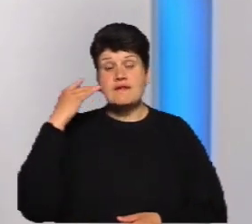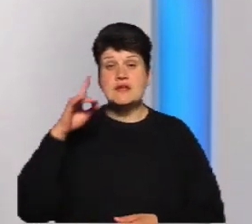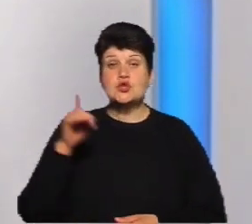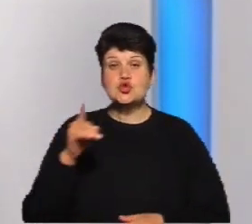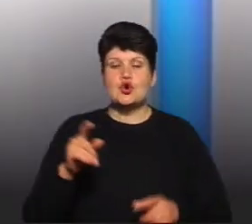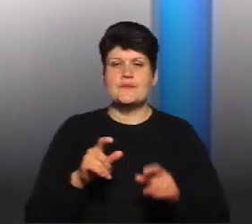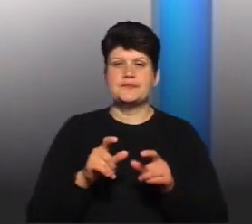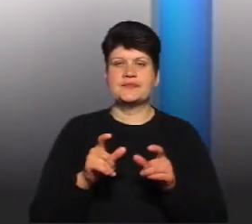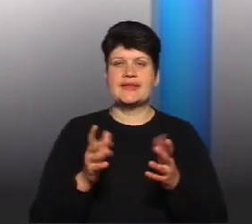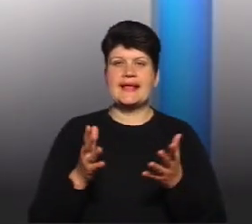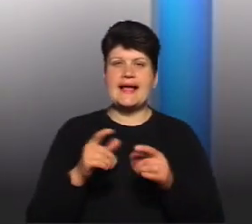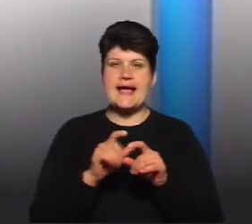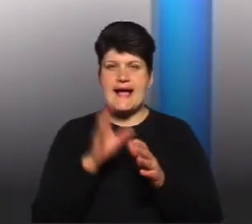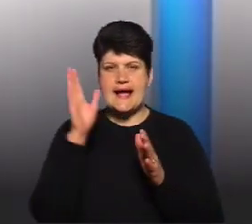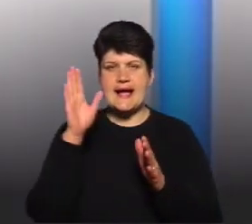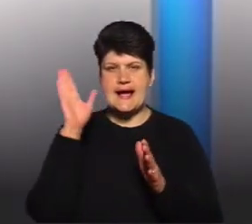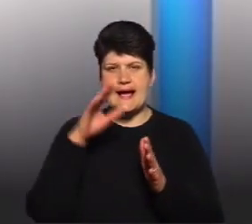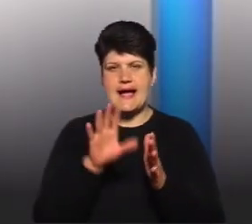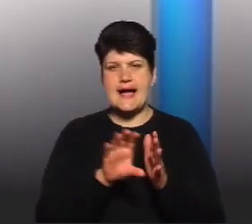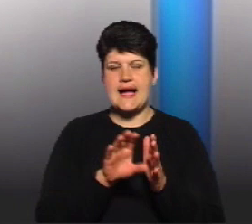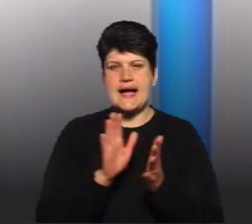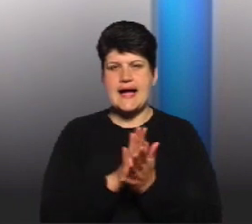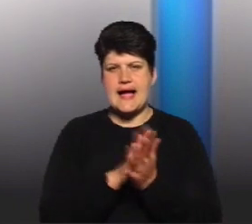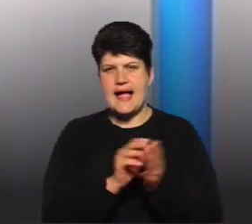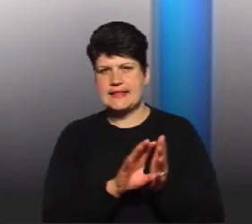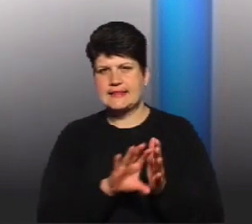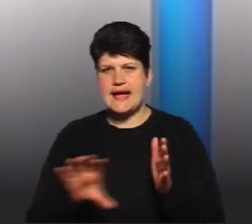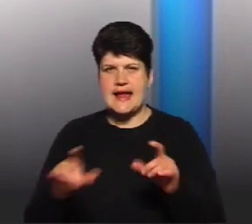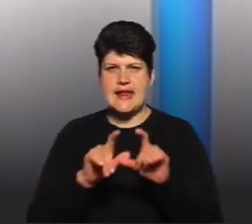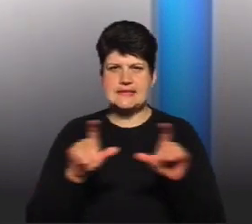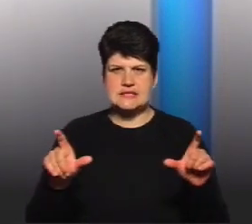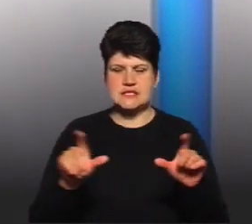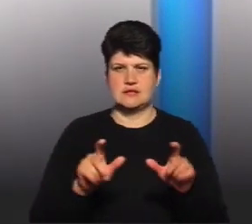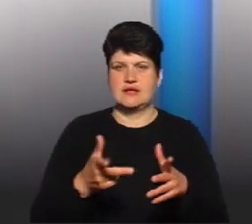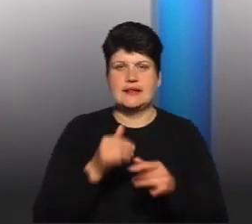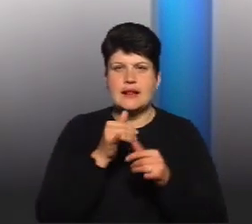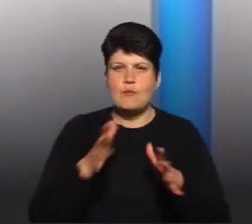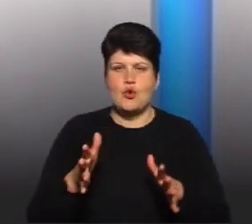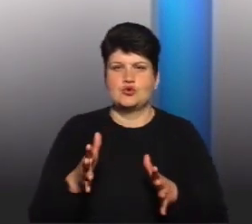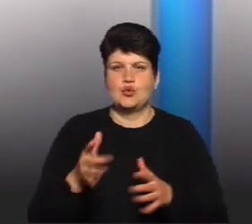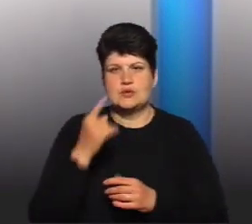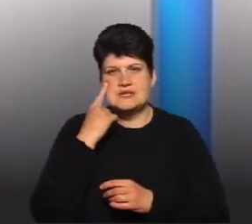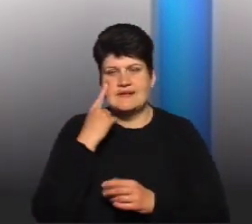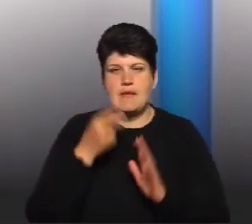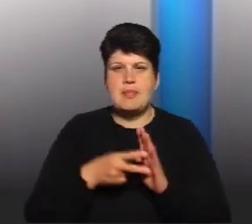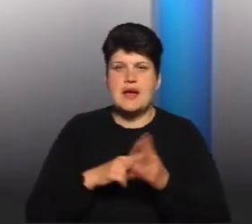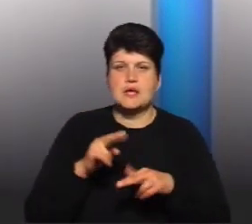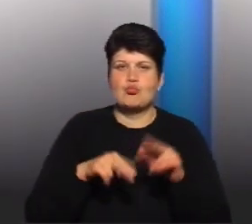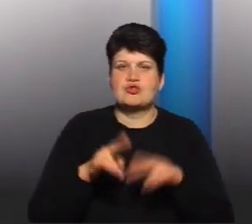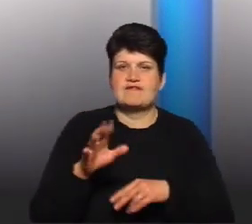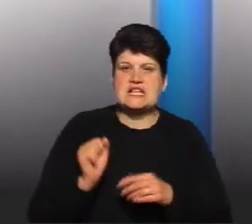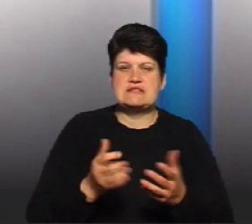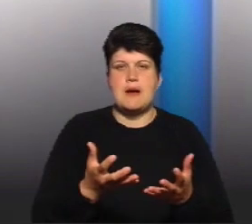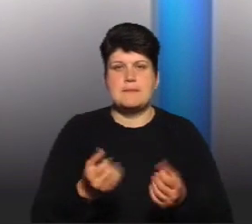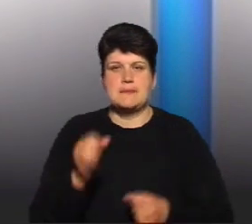каналізаційні очисні споруди – це своєрідні об'єкти, і їх не можна оцінювати в плані будівництва і приймання в